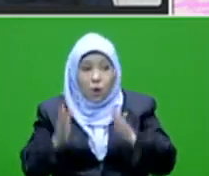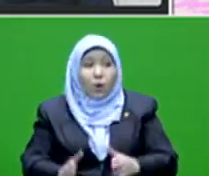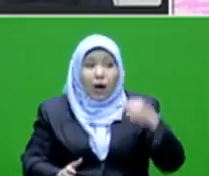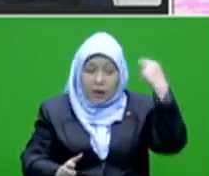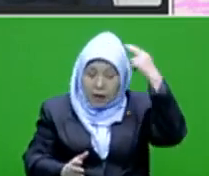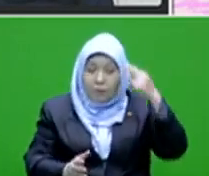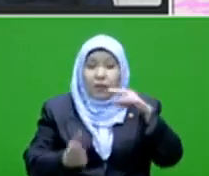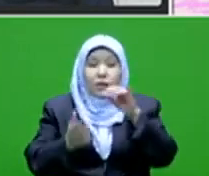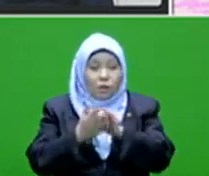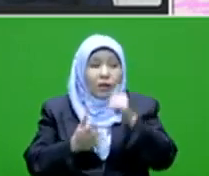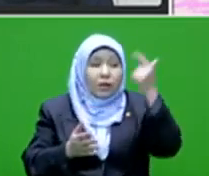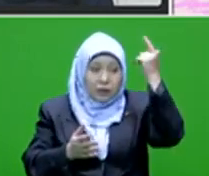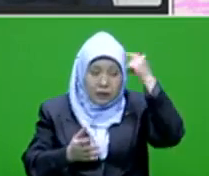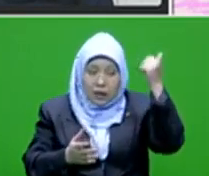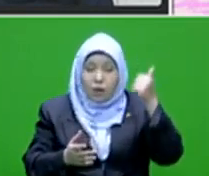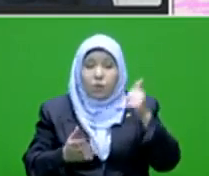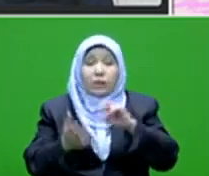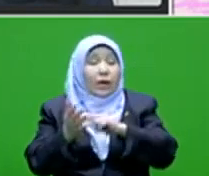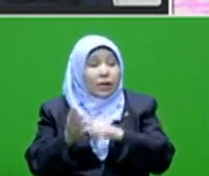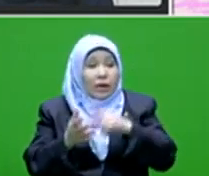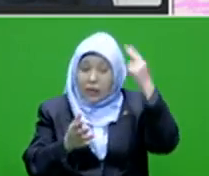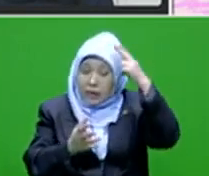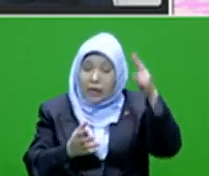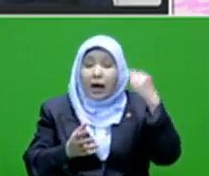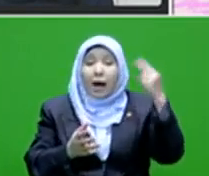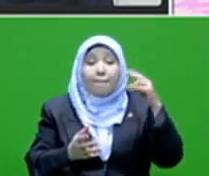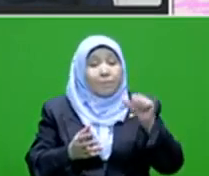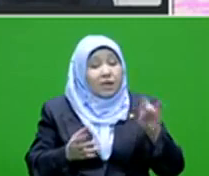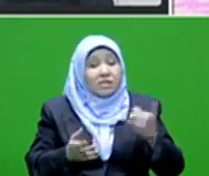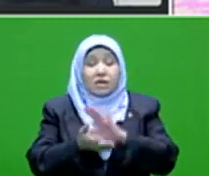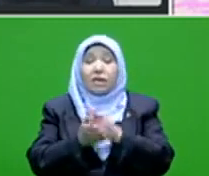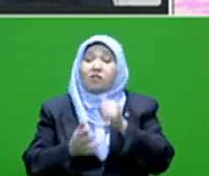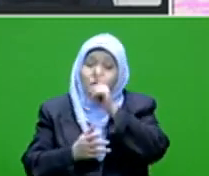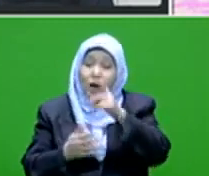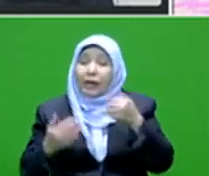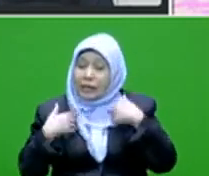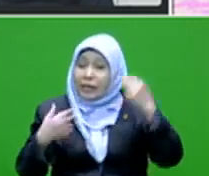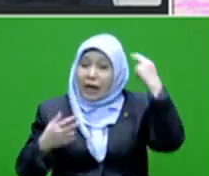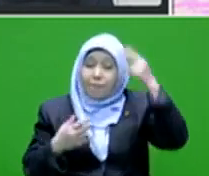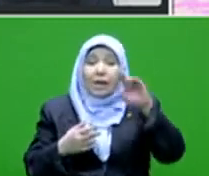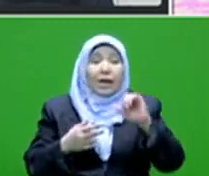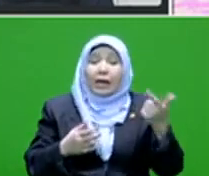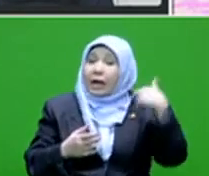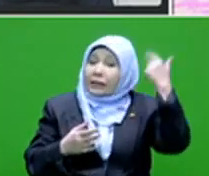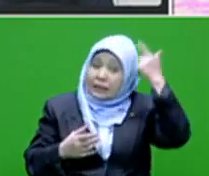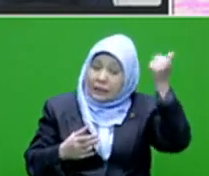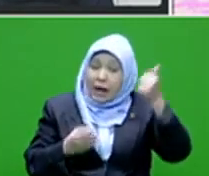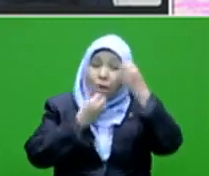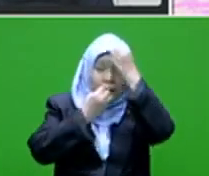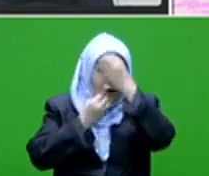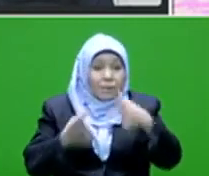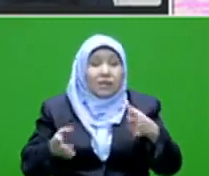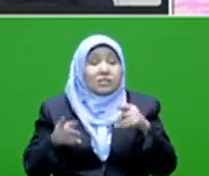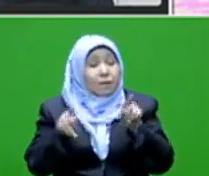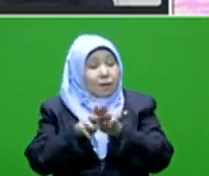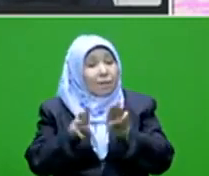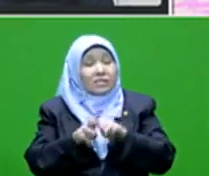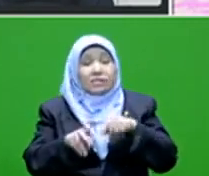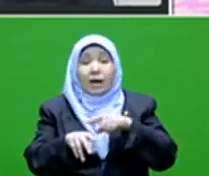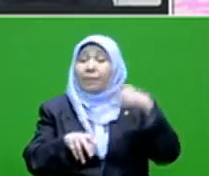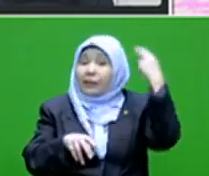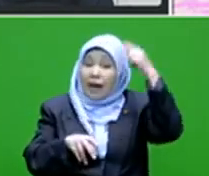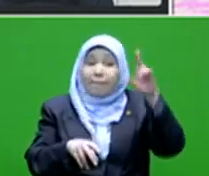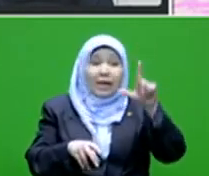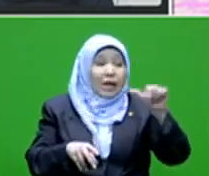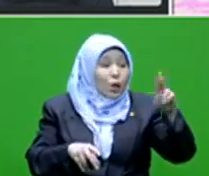dia tahu anak dia Nabi. Jadi kalau berlaku sesuatu kepada Nabi, pasti ada Nabi yang lain akan tahu maklumatnya. Seperti mana Nabi Allah Lut, ketika mana